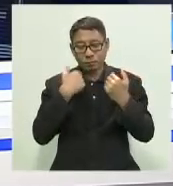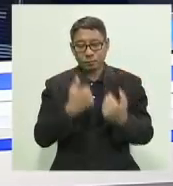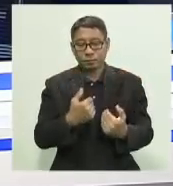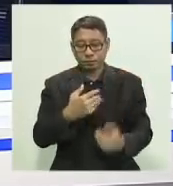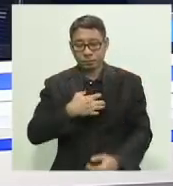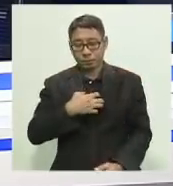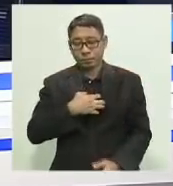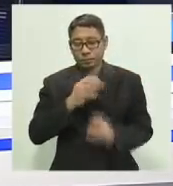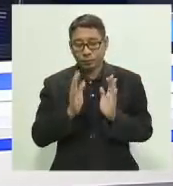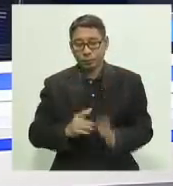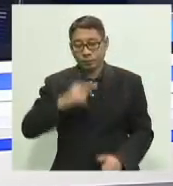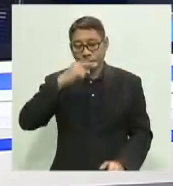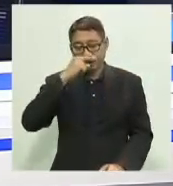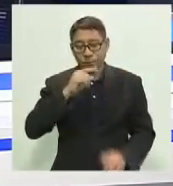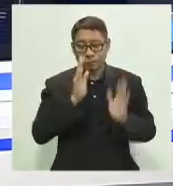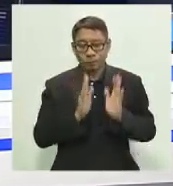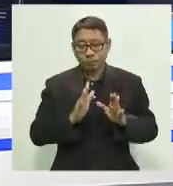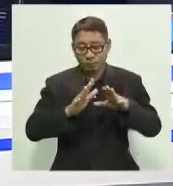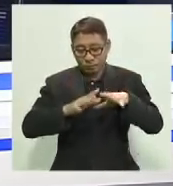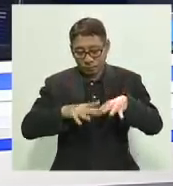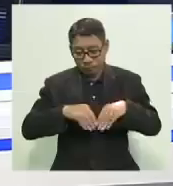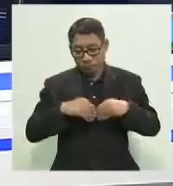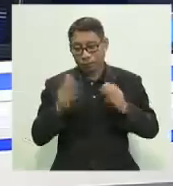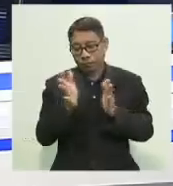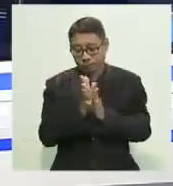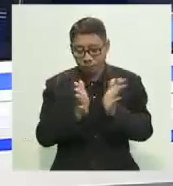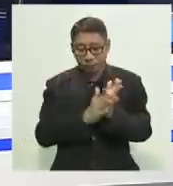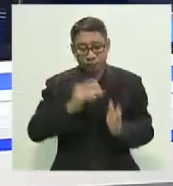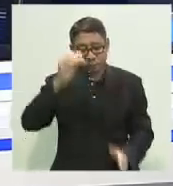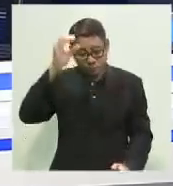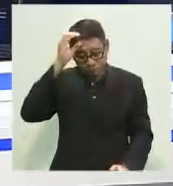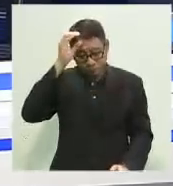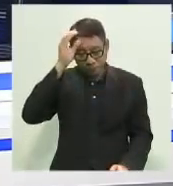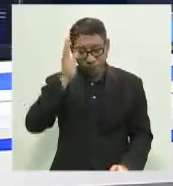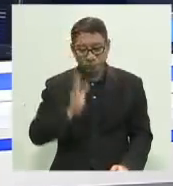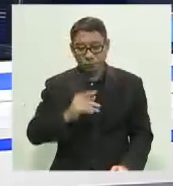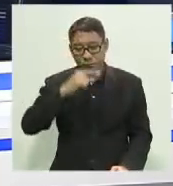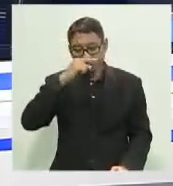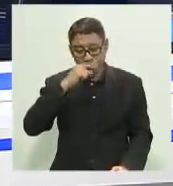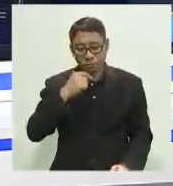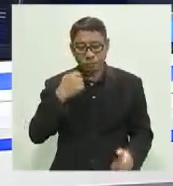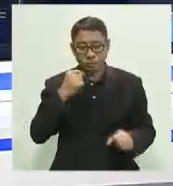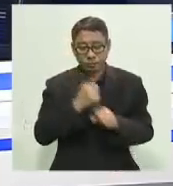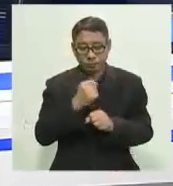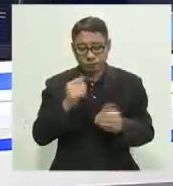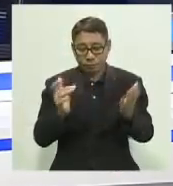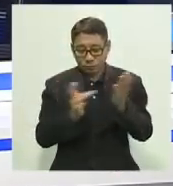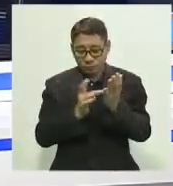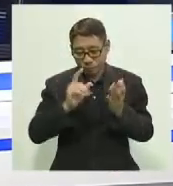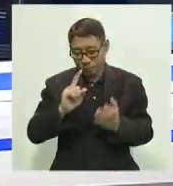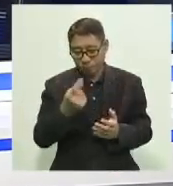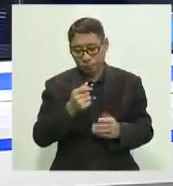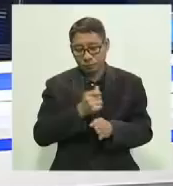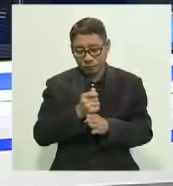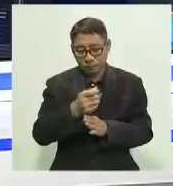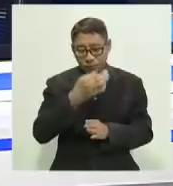ากที่จะให้คนไทยนี่แหละค่ะมั่นใจในฝีมือมั่นใจในสมองของคนไทยด้วยกันเองกับการสร้างนวัตกรรมใหม่ๆในทุกสา